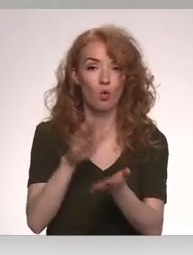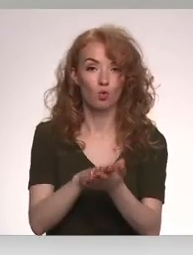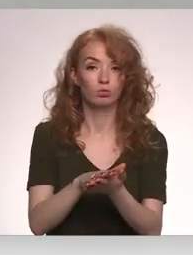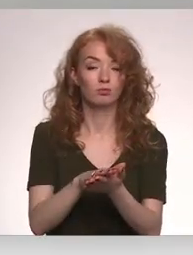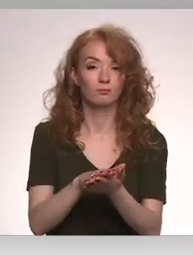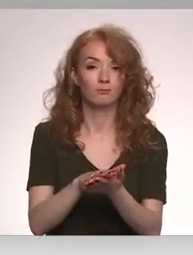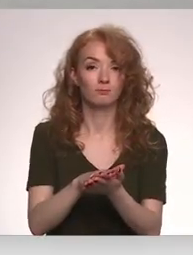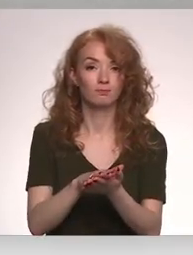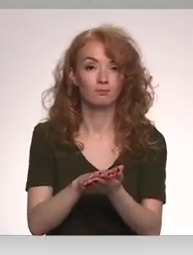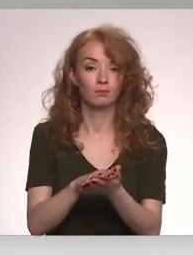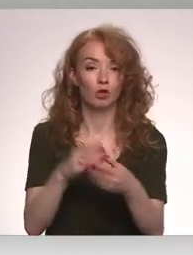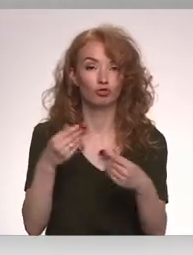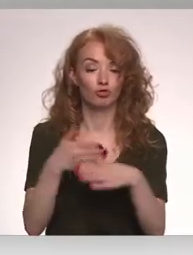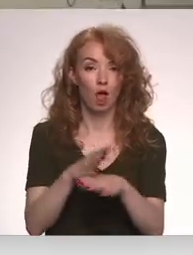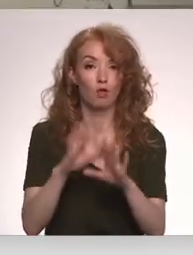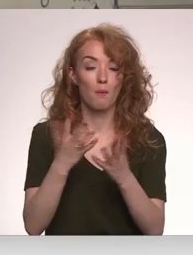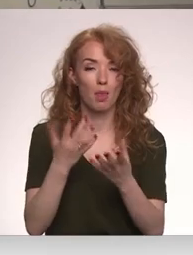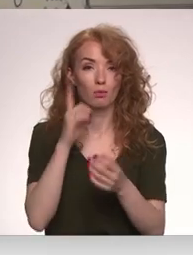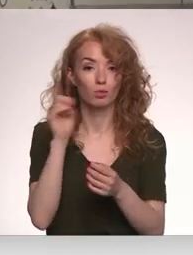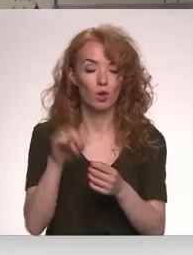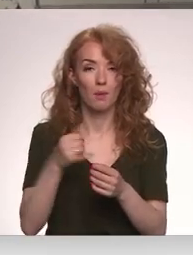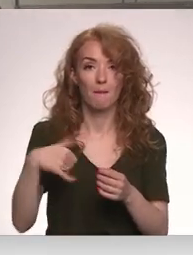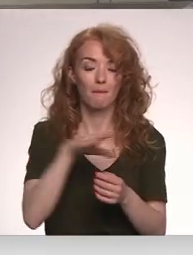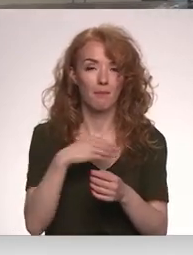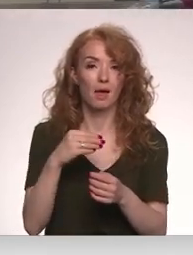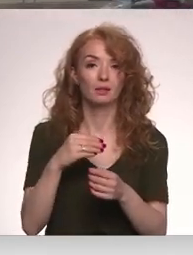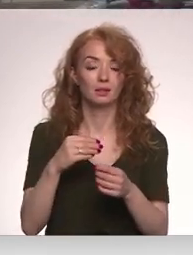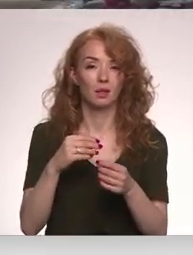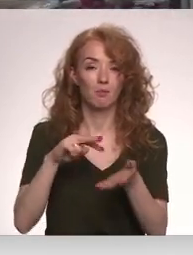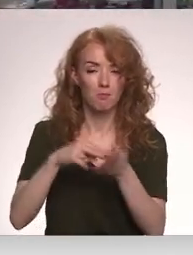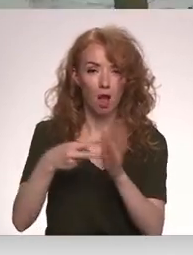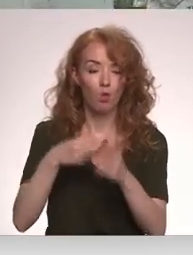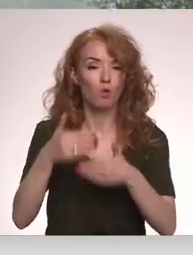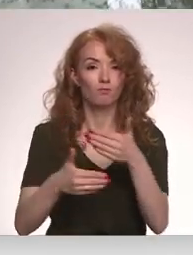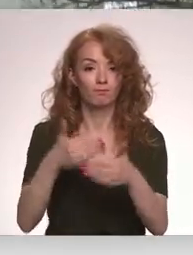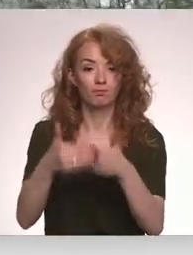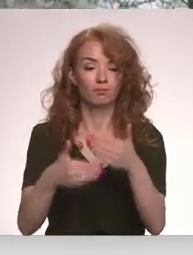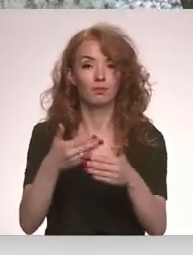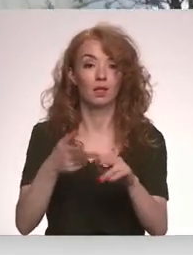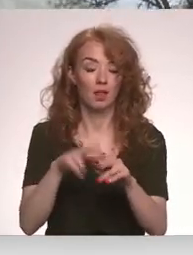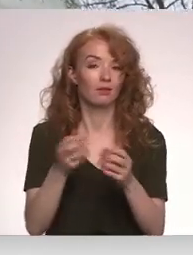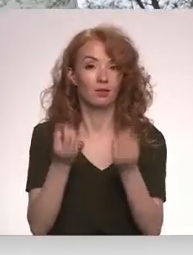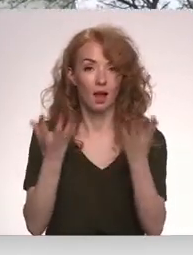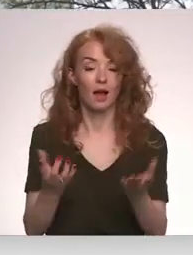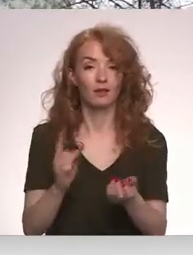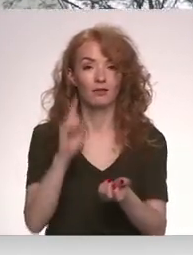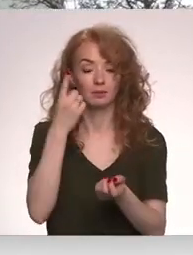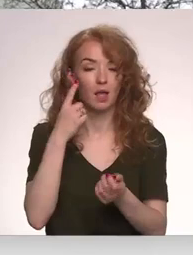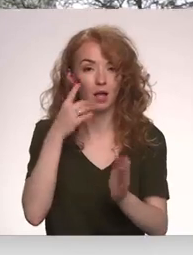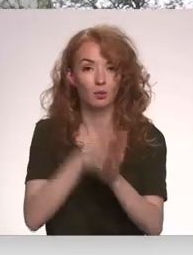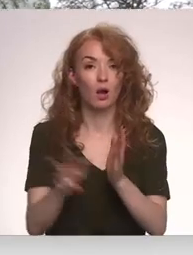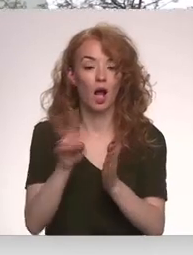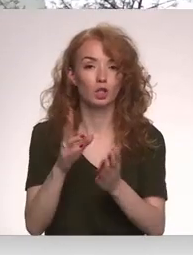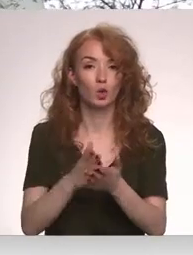kas pamatā balstās uz šķeldu. Bet, protams, ja mēs ejam tā strukturēti un pragmatiski, tad skaidrs, ka vispirms ir jāsaprot,